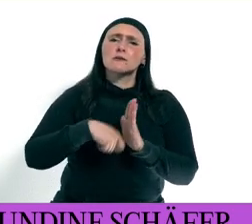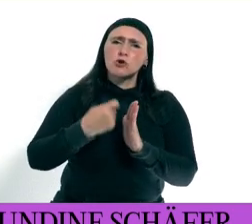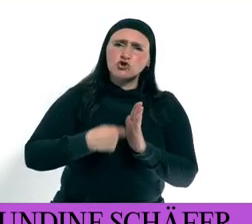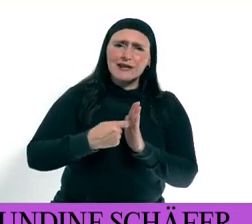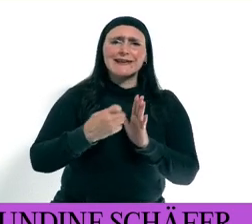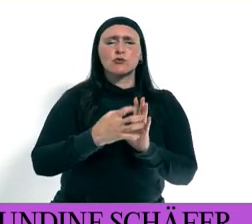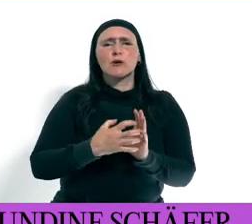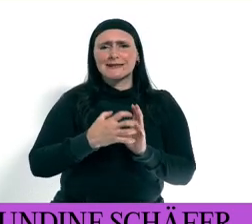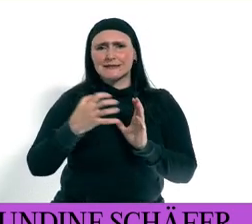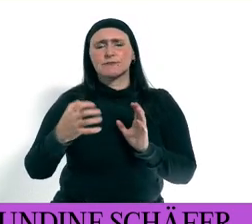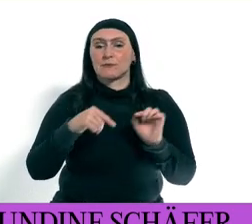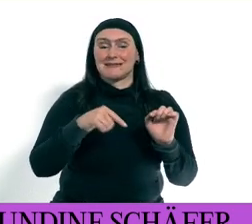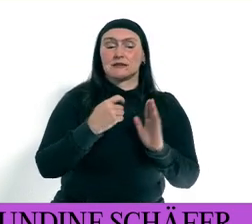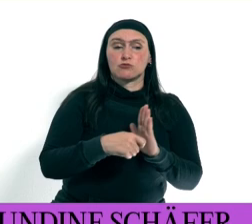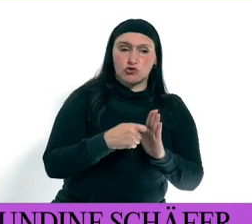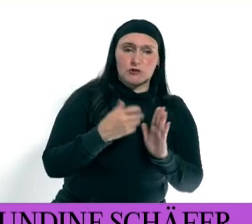Und